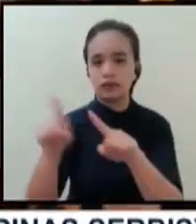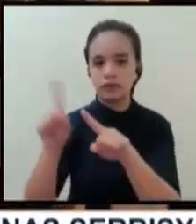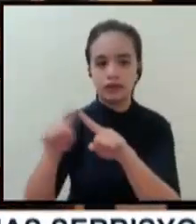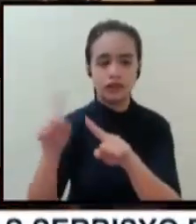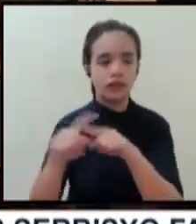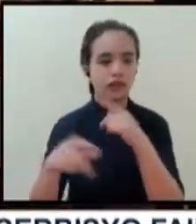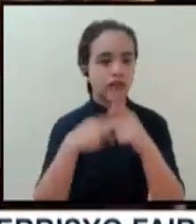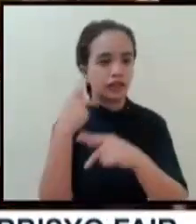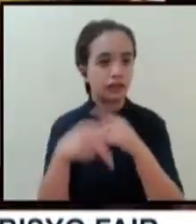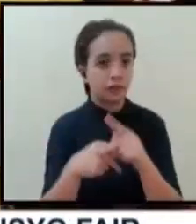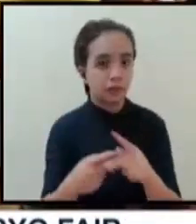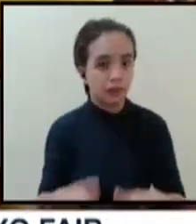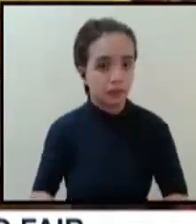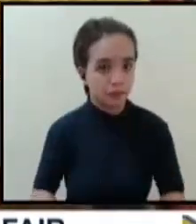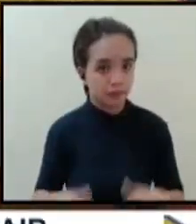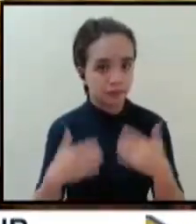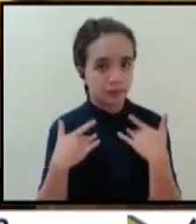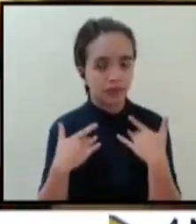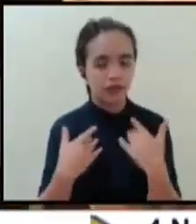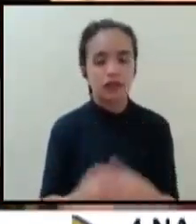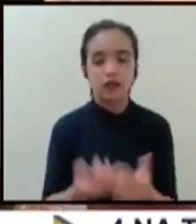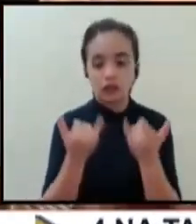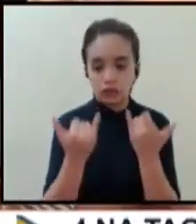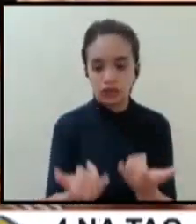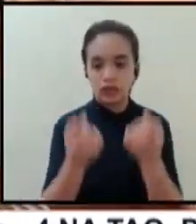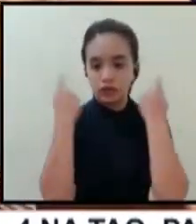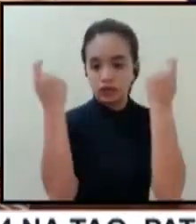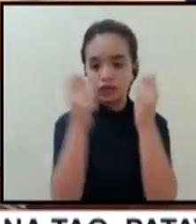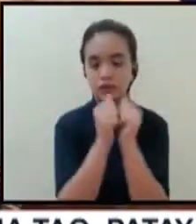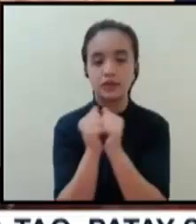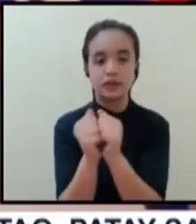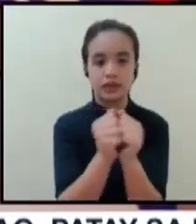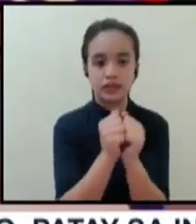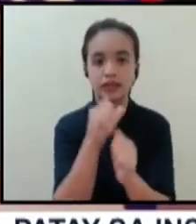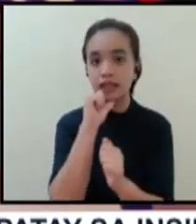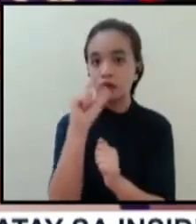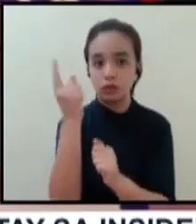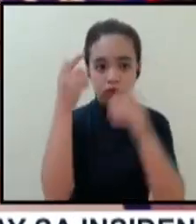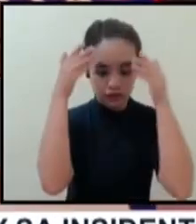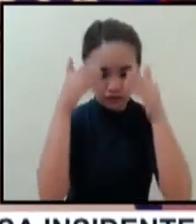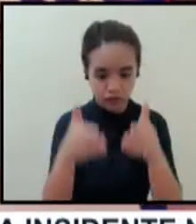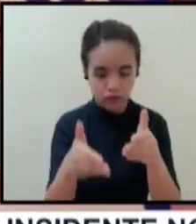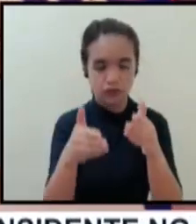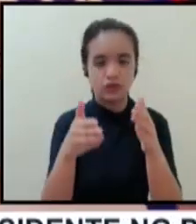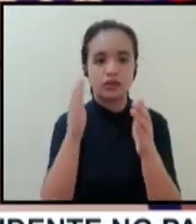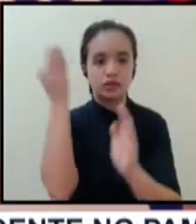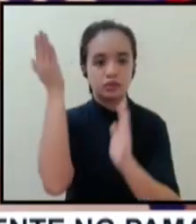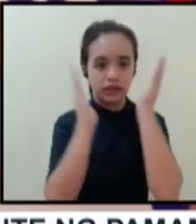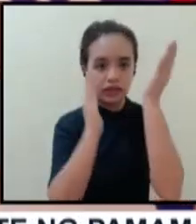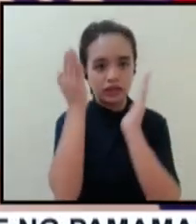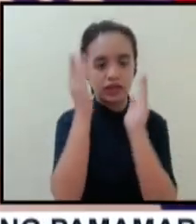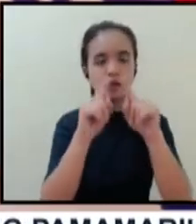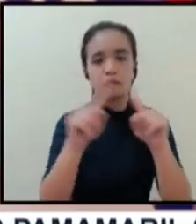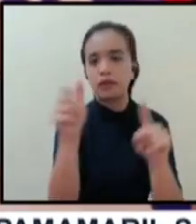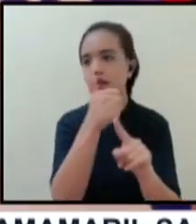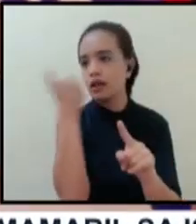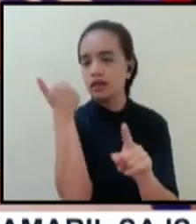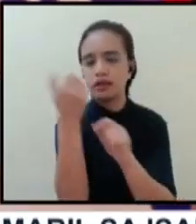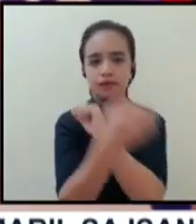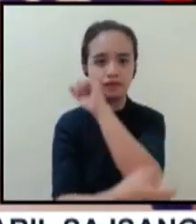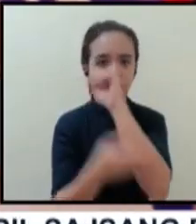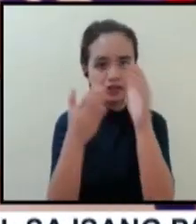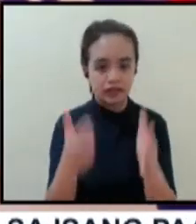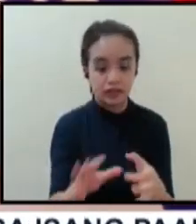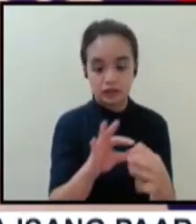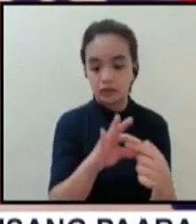day where we all celebrate together, not only Malaysians, but of course all the other nationalities, especially Filipinos. And together we hope to work towards